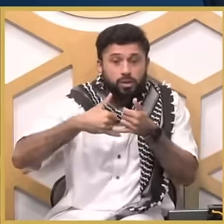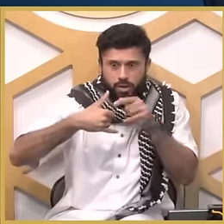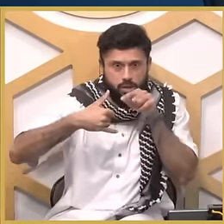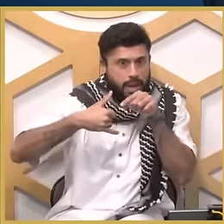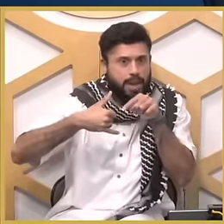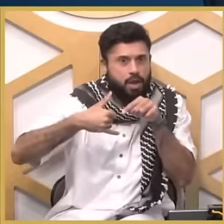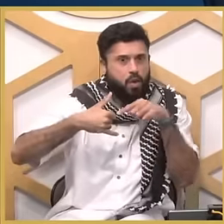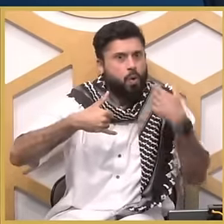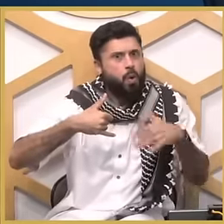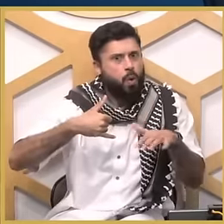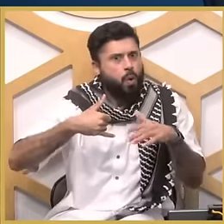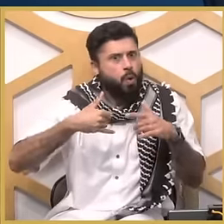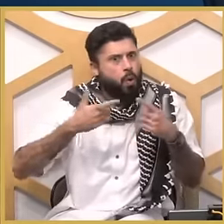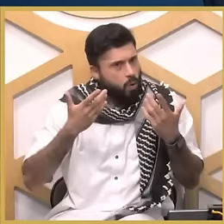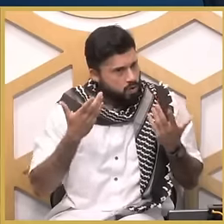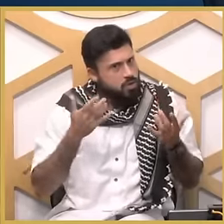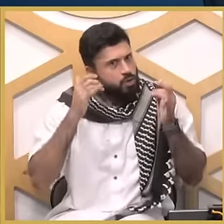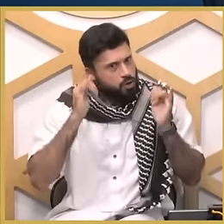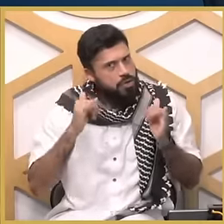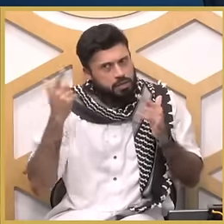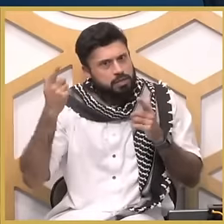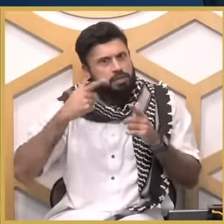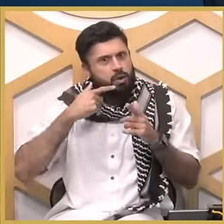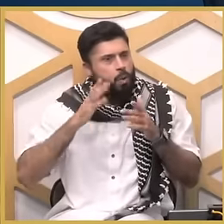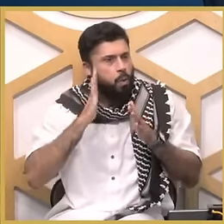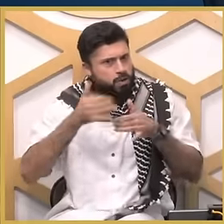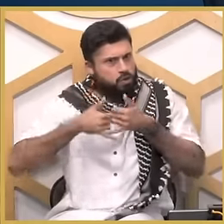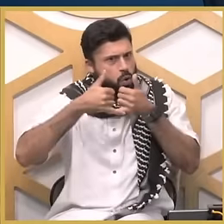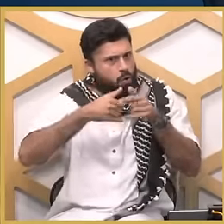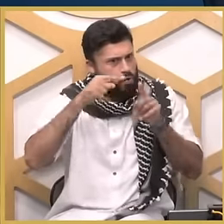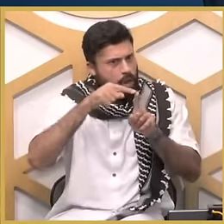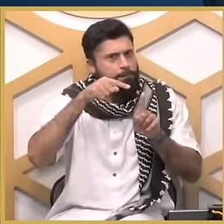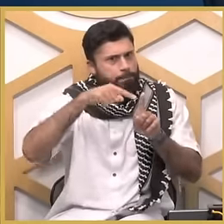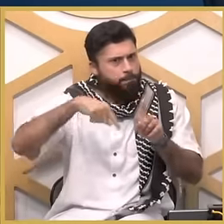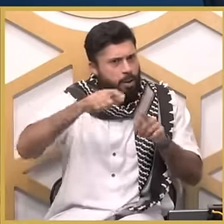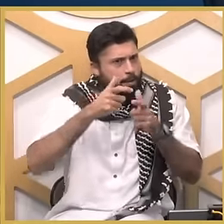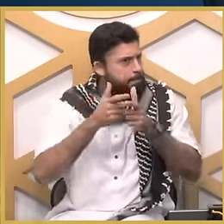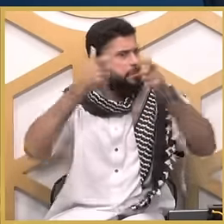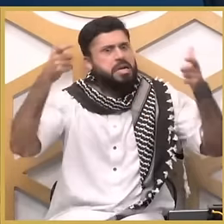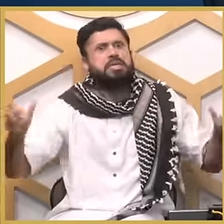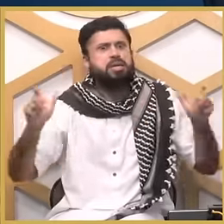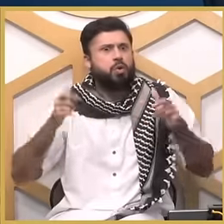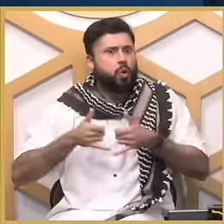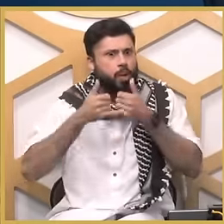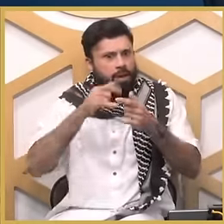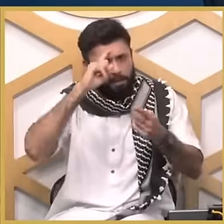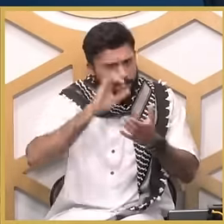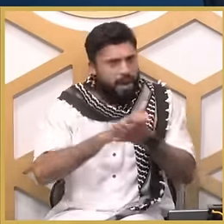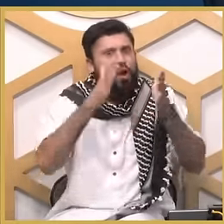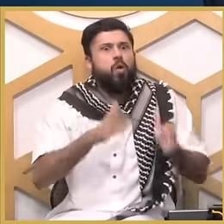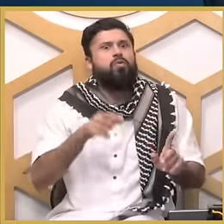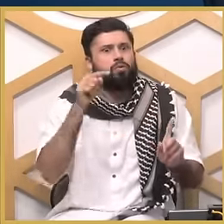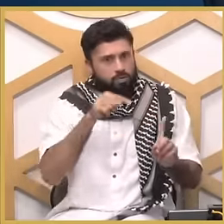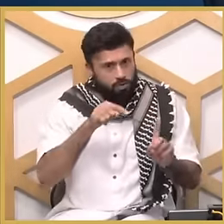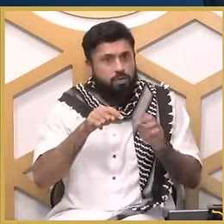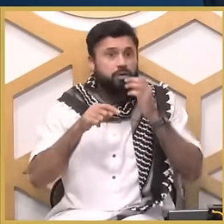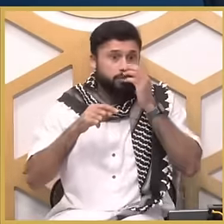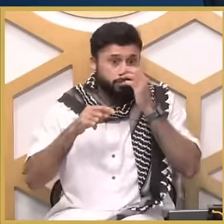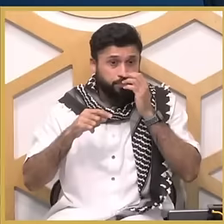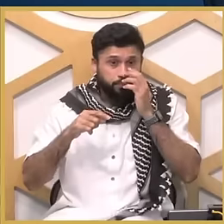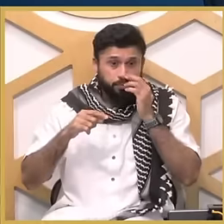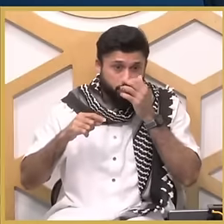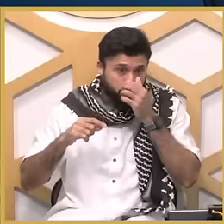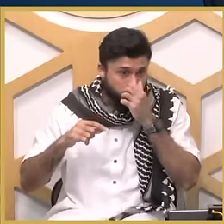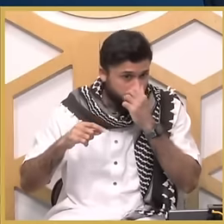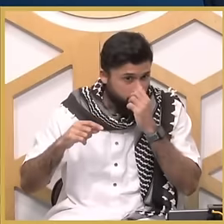الدفع عنهم شرور الدنيا. One of the things that you miss is losing the defense that comes from Allah subhanahu wa ta'ala